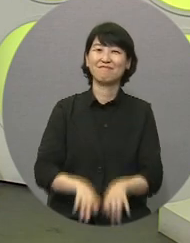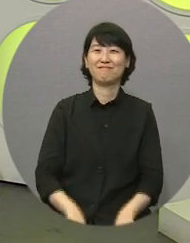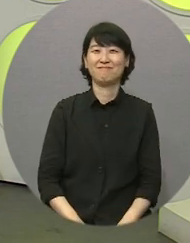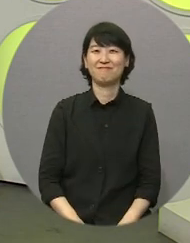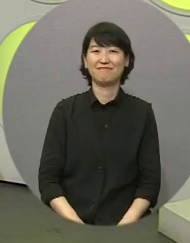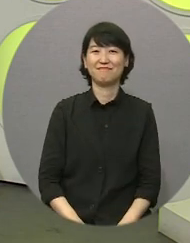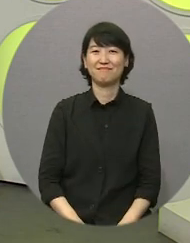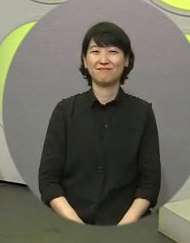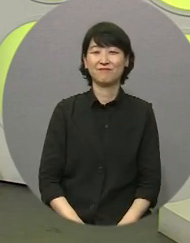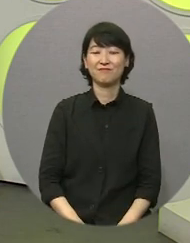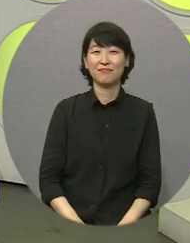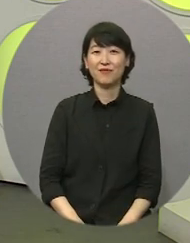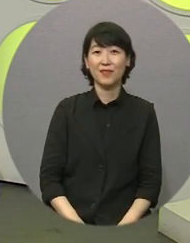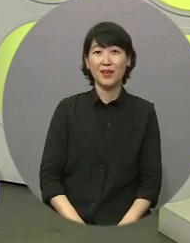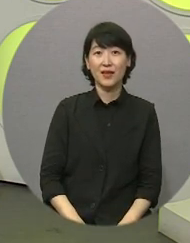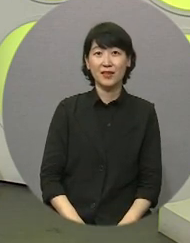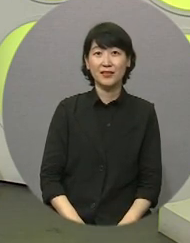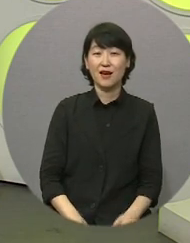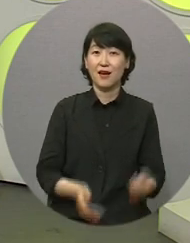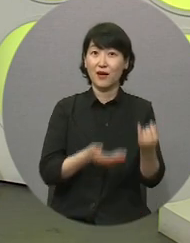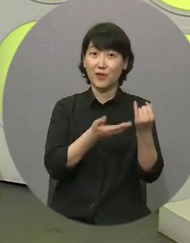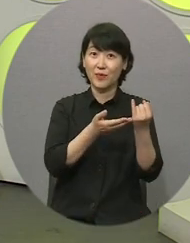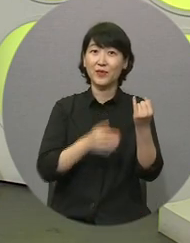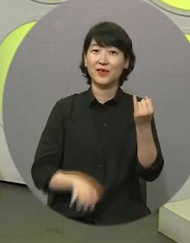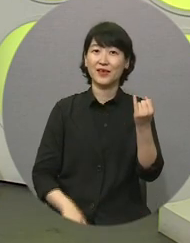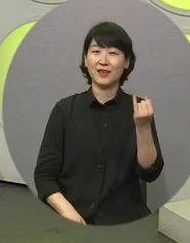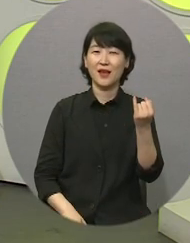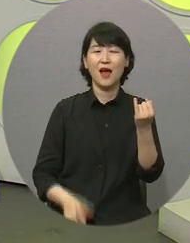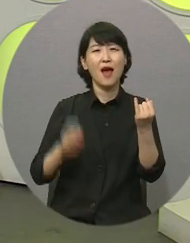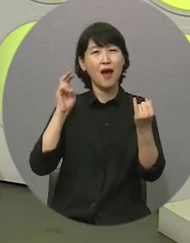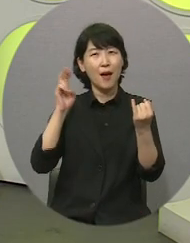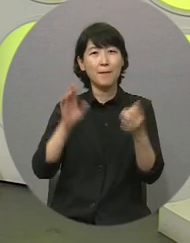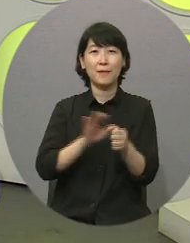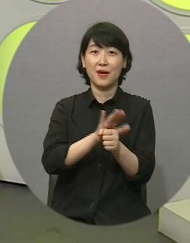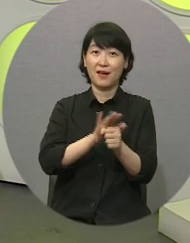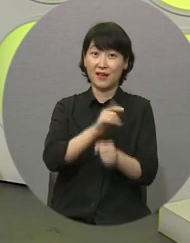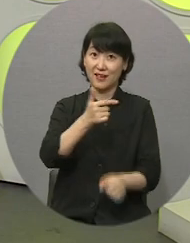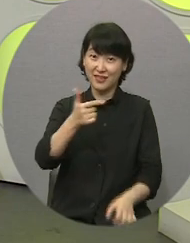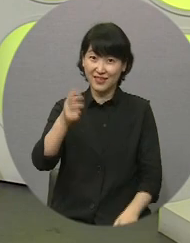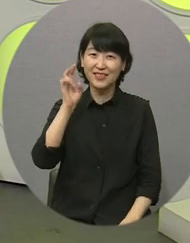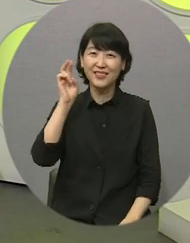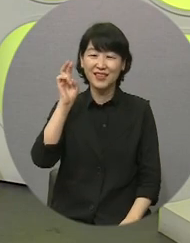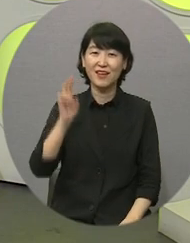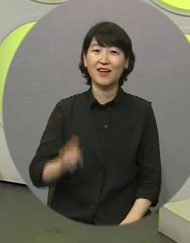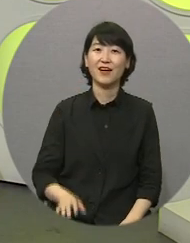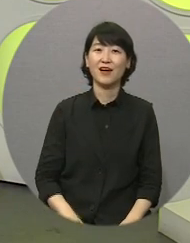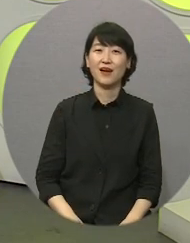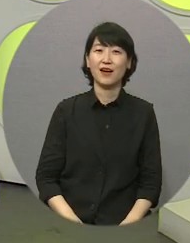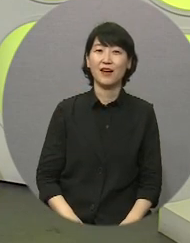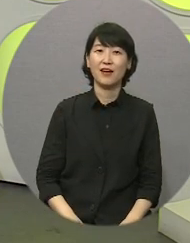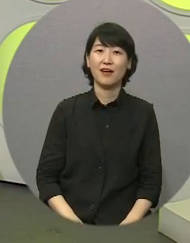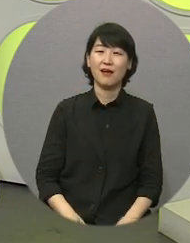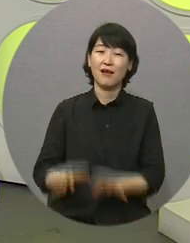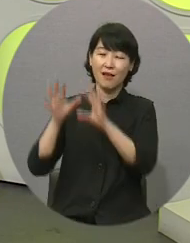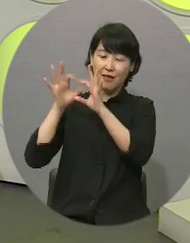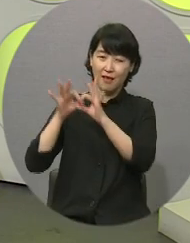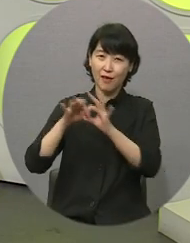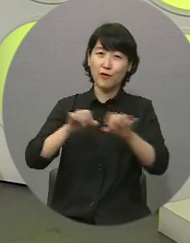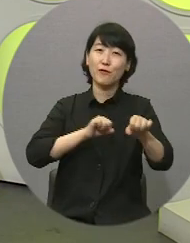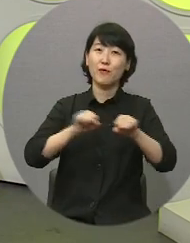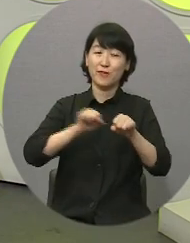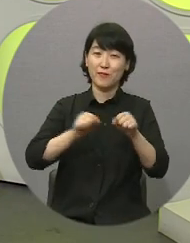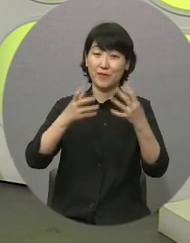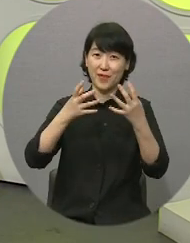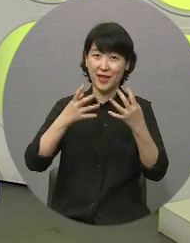우리 김미송 씨가 정말 많은 사랑을 받으실 거고요. 지금도 또 꾸준히 정말 왕성하게 활동을 하고 계시기 때문에